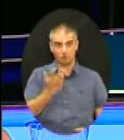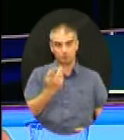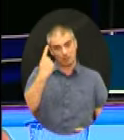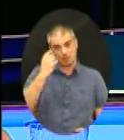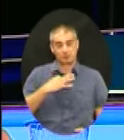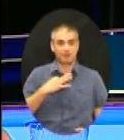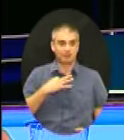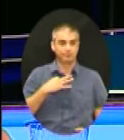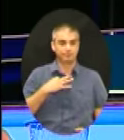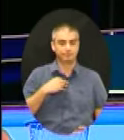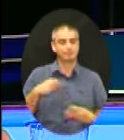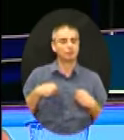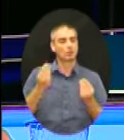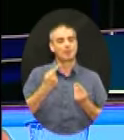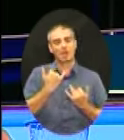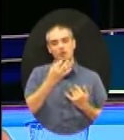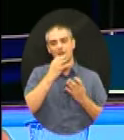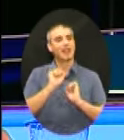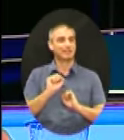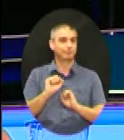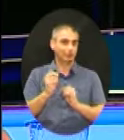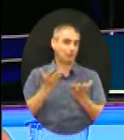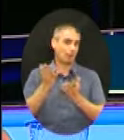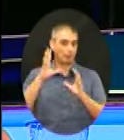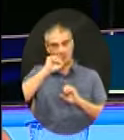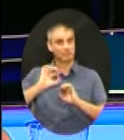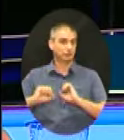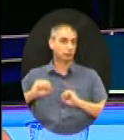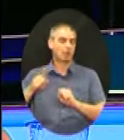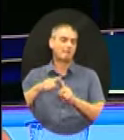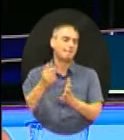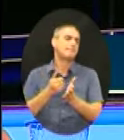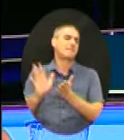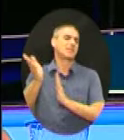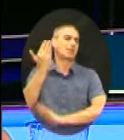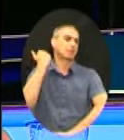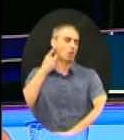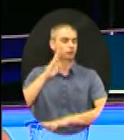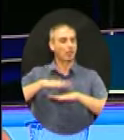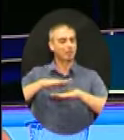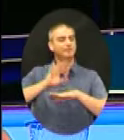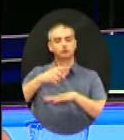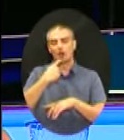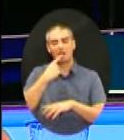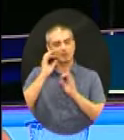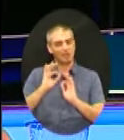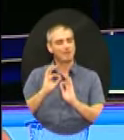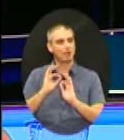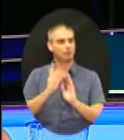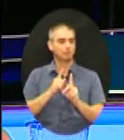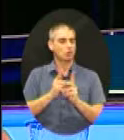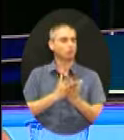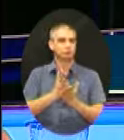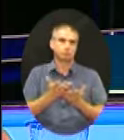טעמי נותנת היום לגיטימציה לגישה הזאת וכאילו מוותרת מלכתחילה על התפקיד שלה לדווח באופן חסר